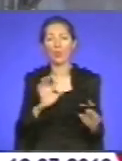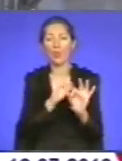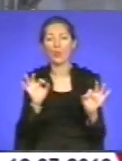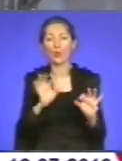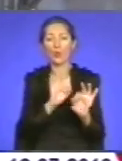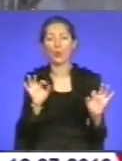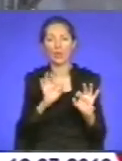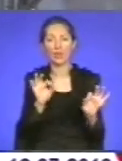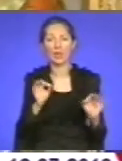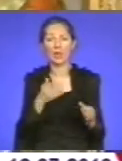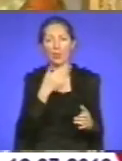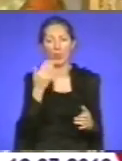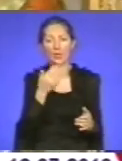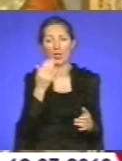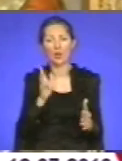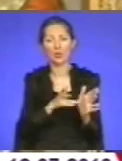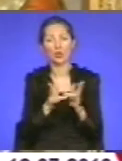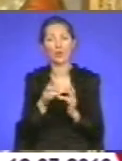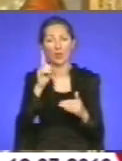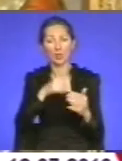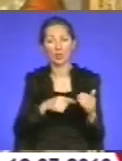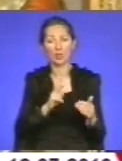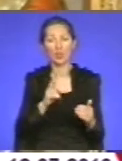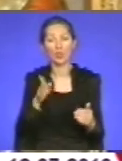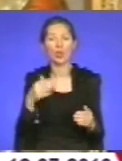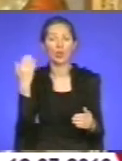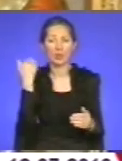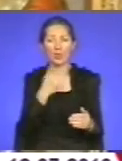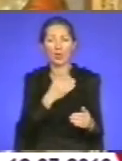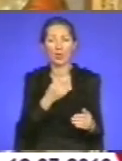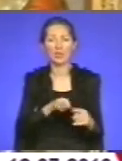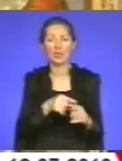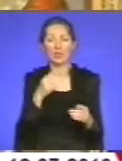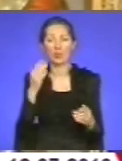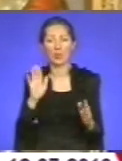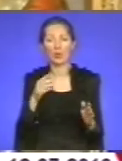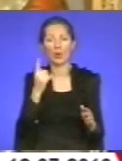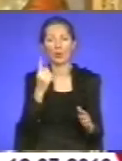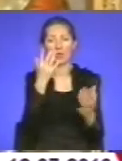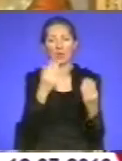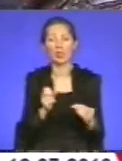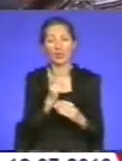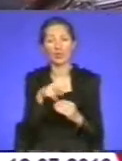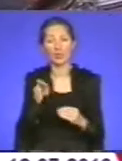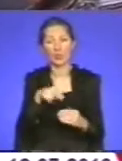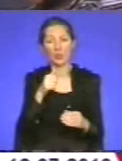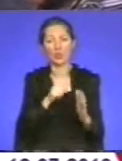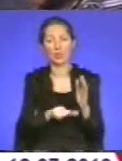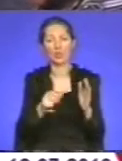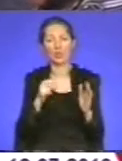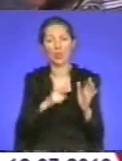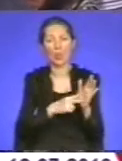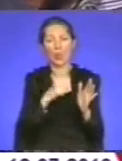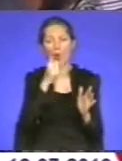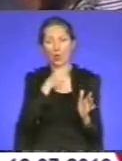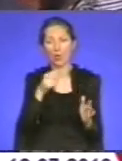були страчені. Згідно з переказом, це сталося в один день, 12 липня 67-го. минулого року. На згадку про апостола